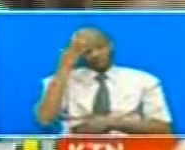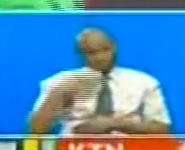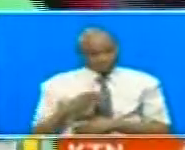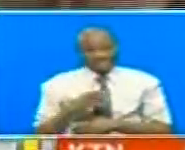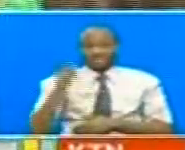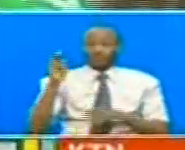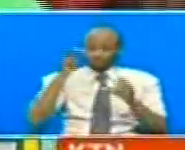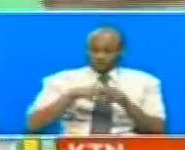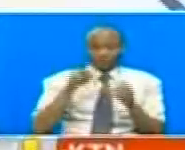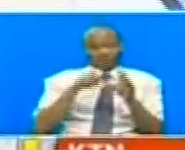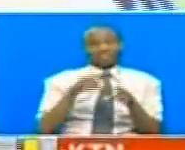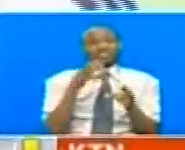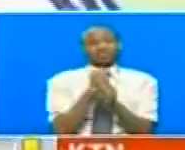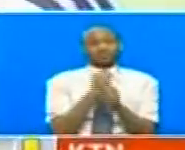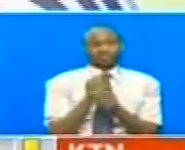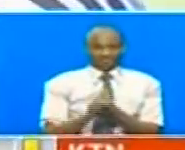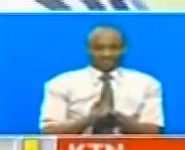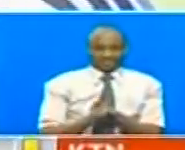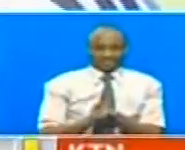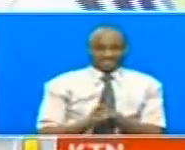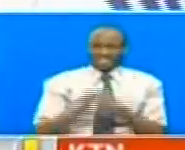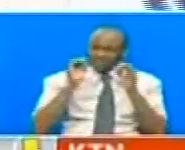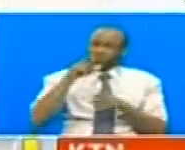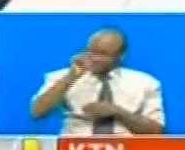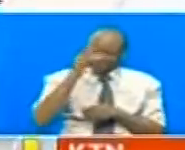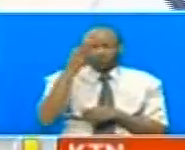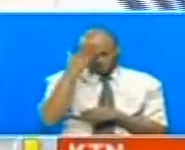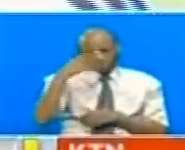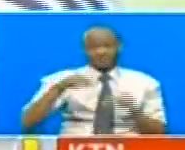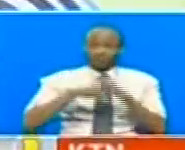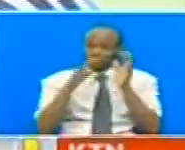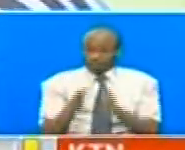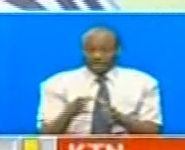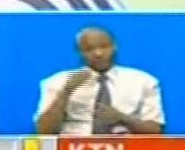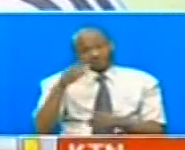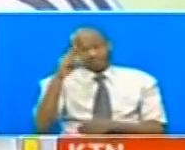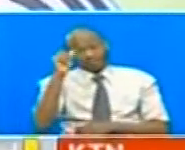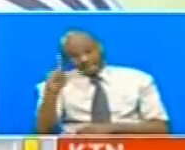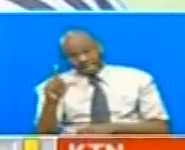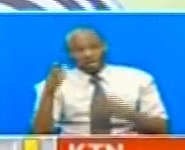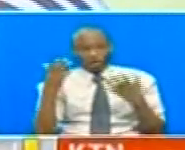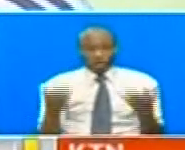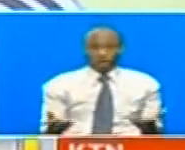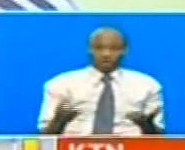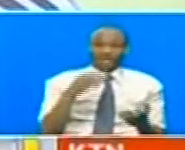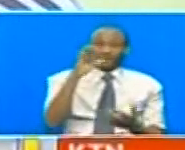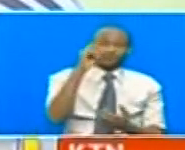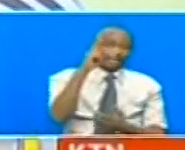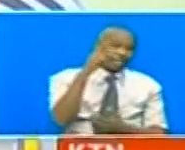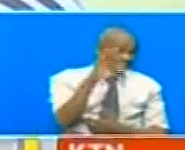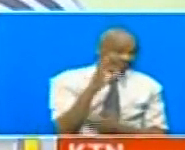umuhimu wa kujiunga na chama hiki. Kama wewe ni mchezaji, ujue si mchezaji wa KPL ama wewe si mchezaji wa FKF.